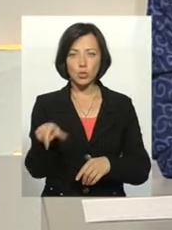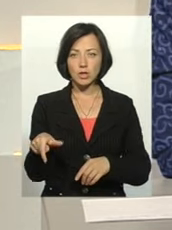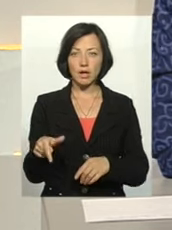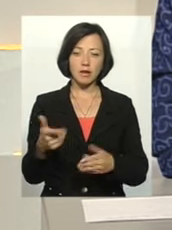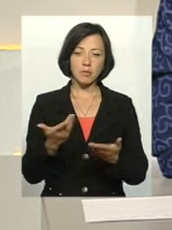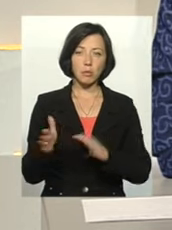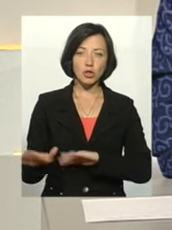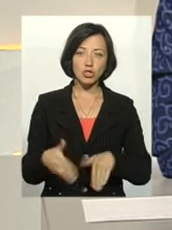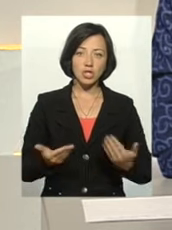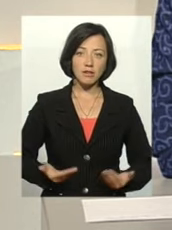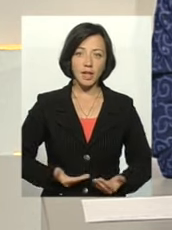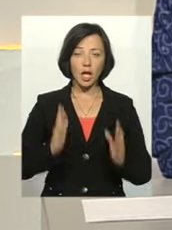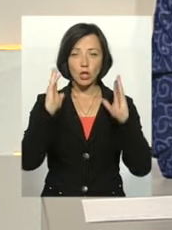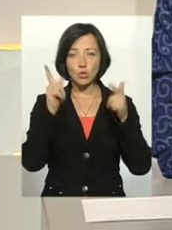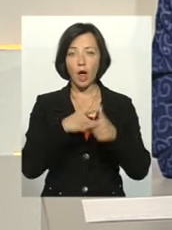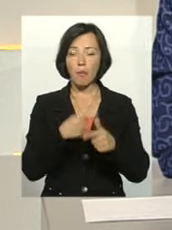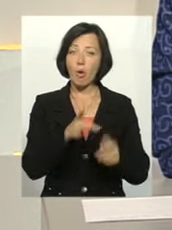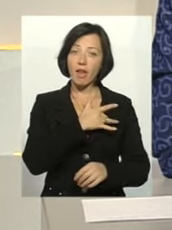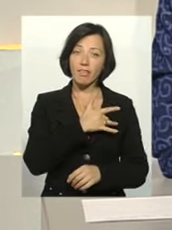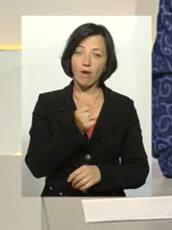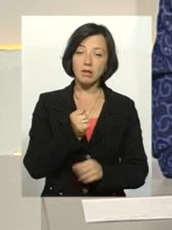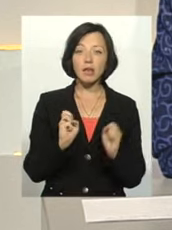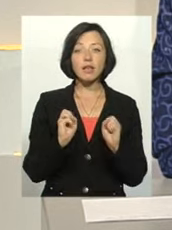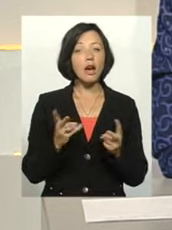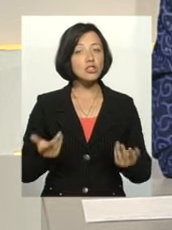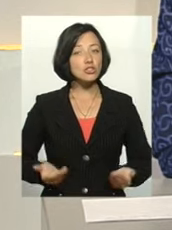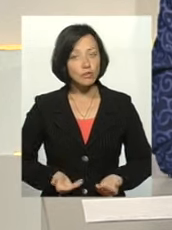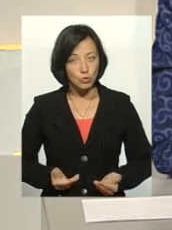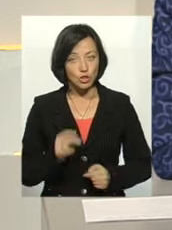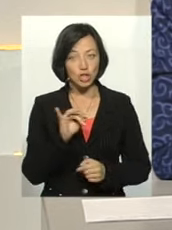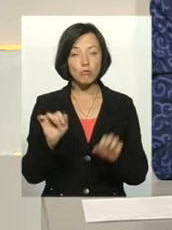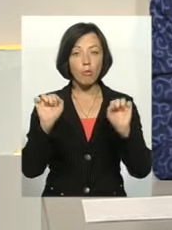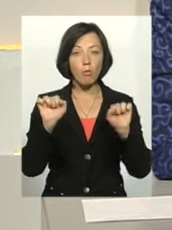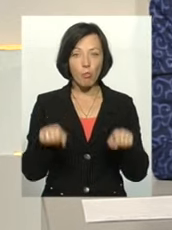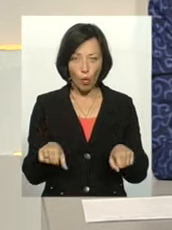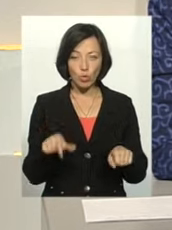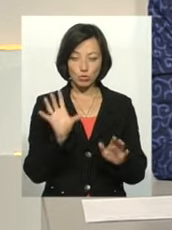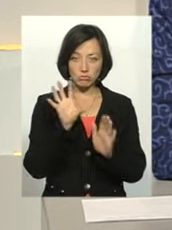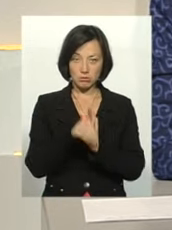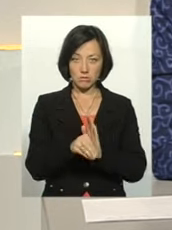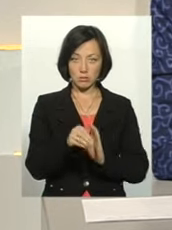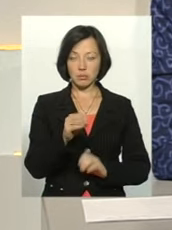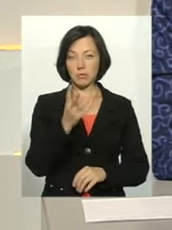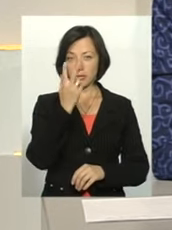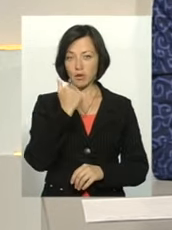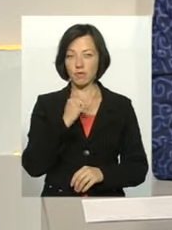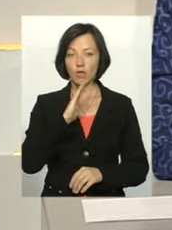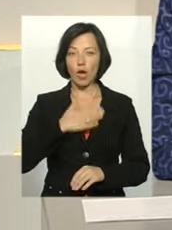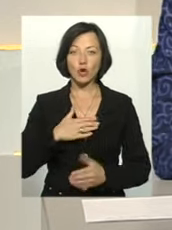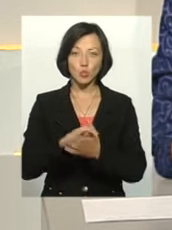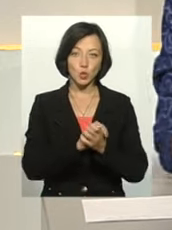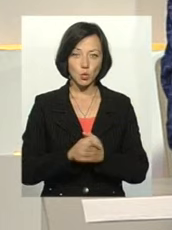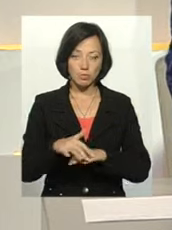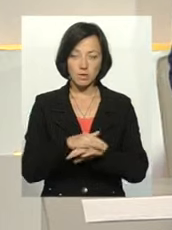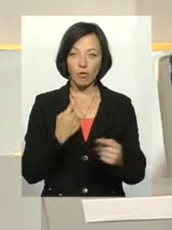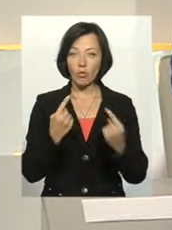пережили інсульт або інфаркт. Як вони живуть і чи можуть вони соціалізуватися в нашому суспільстві? Про це все